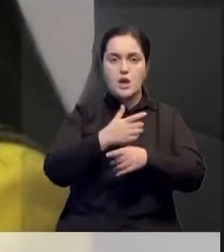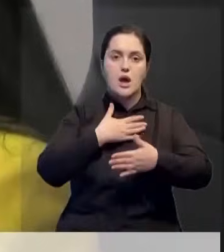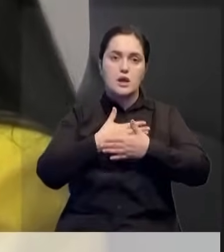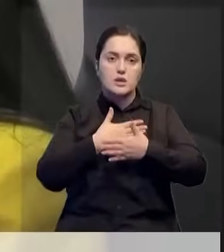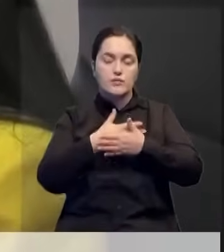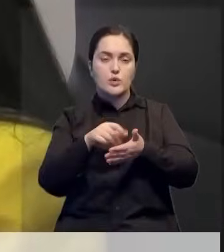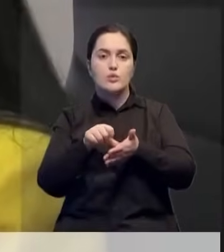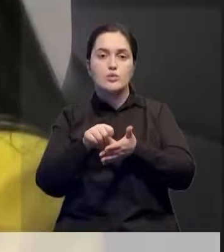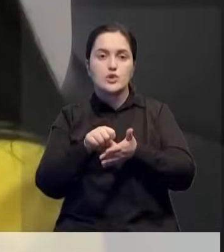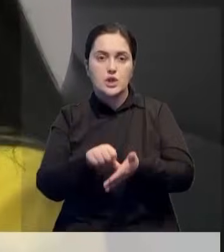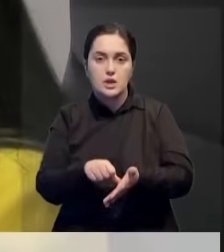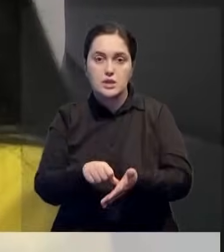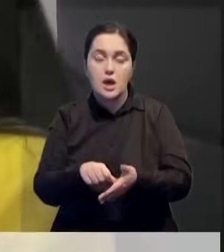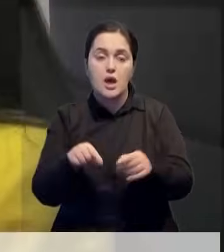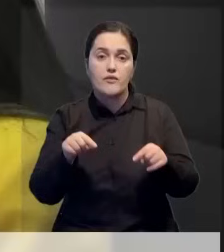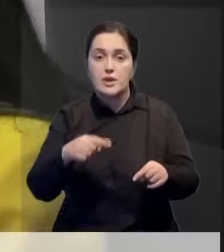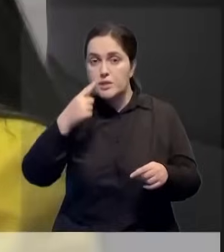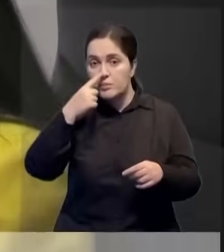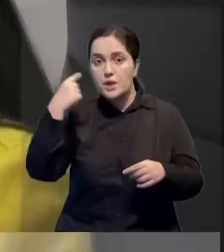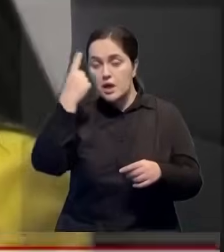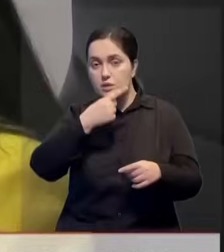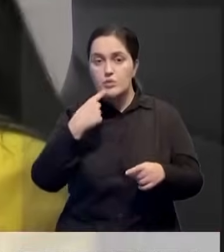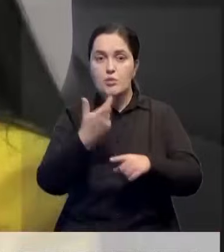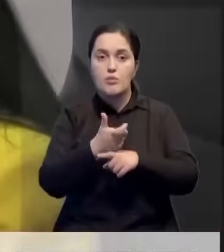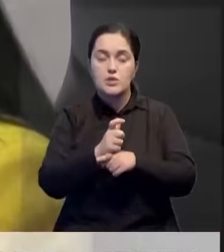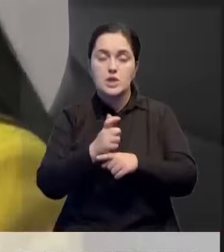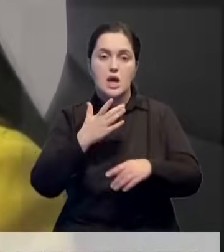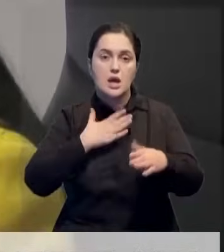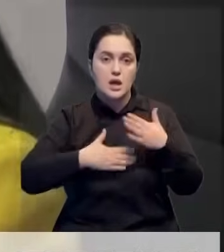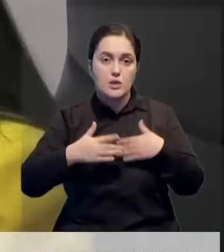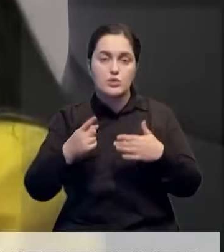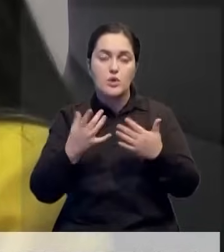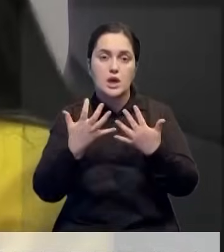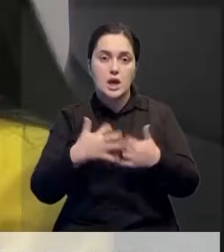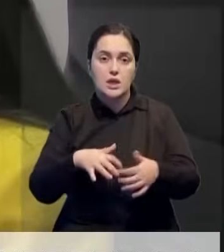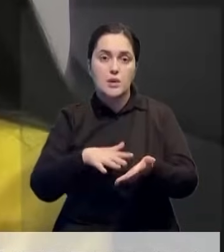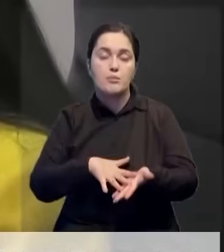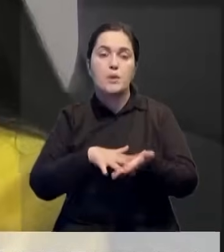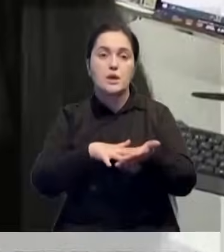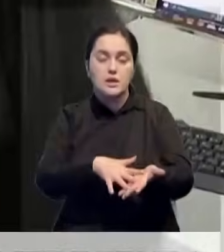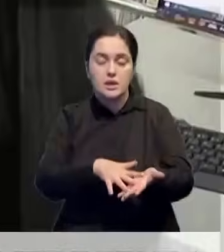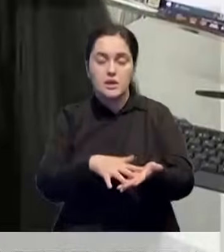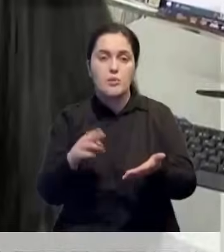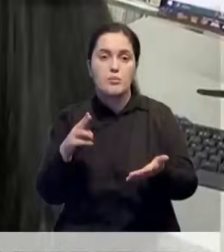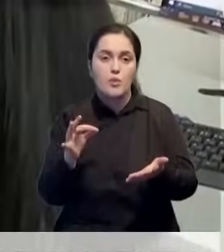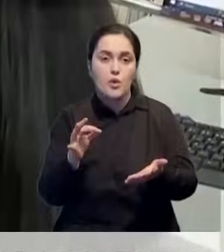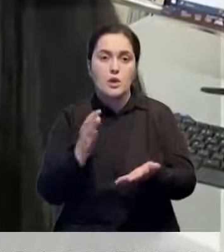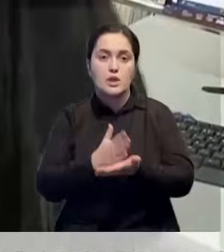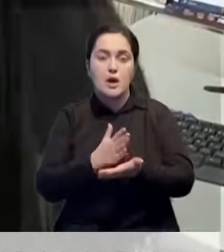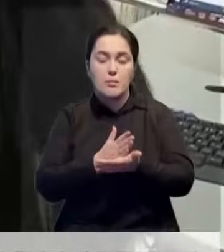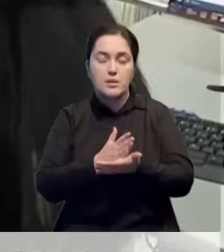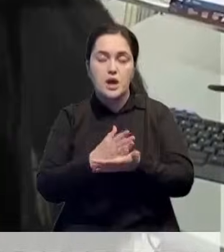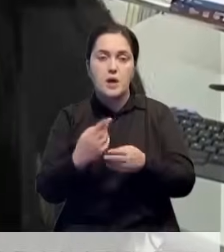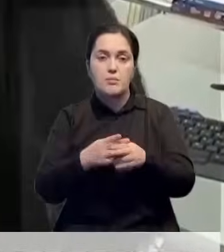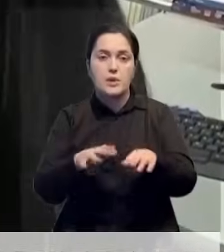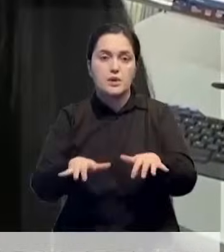проектах. И в этом году очень радует, что количество подаваемых заявок увеличилось именно по направлению искусственный